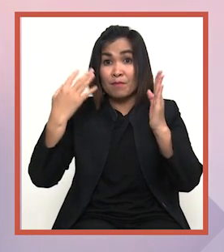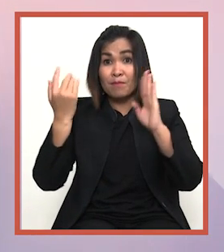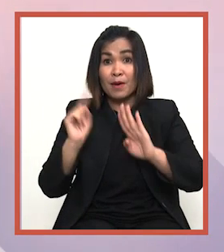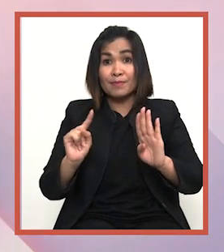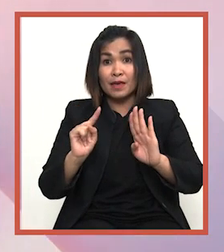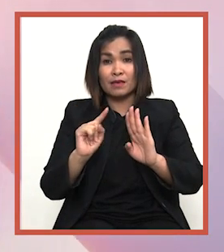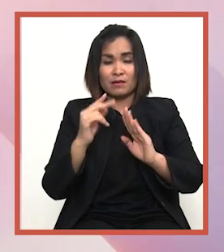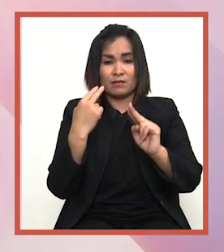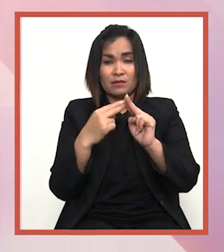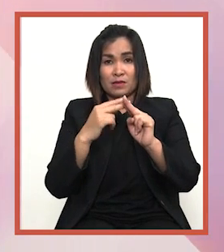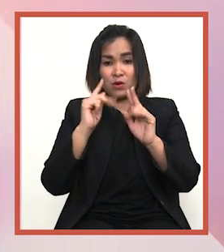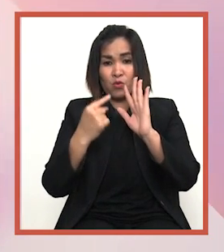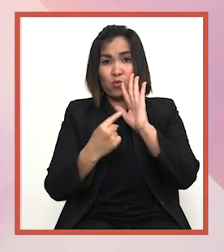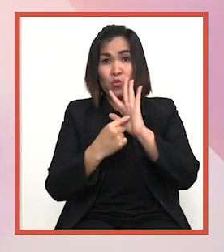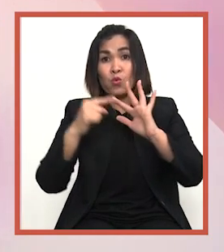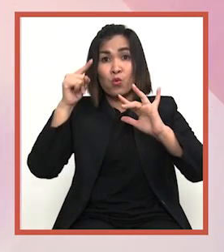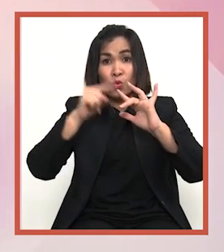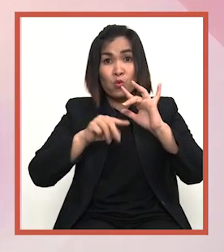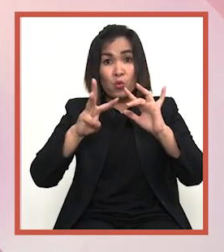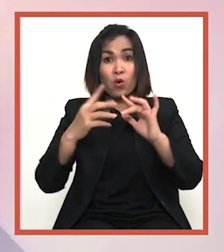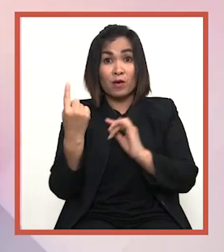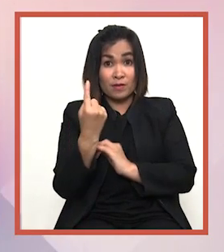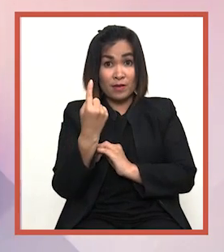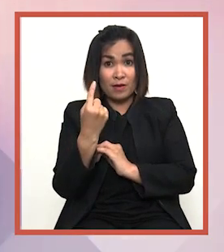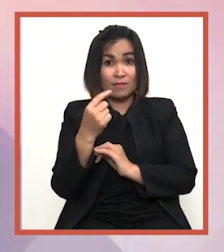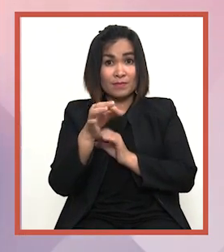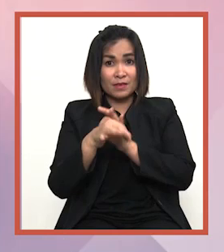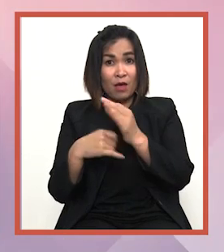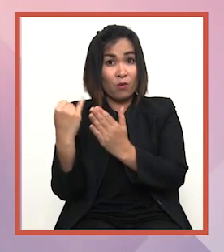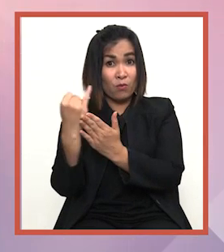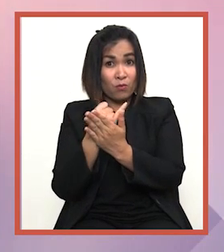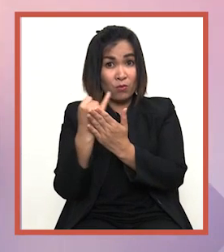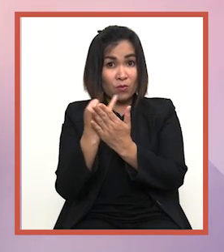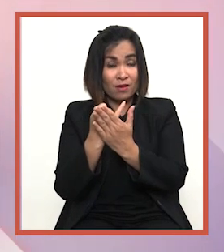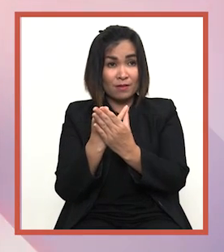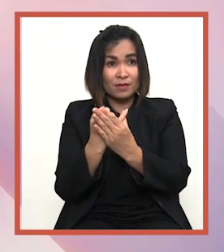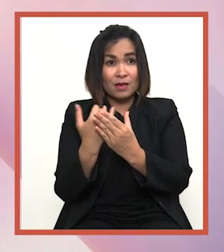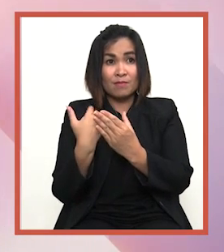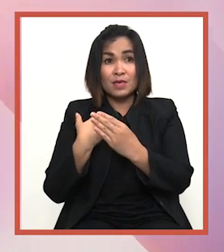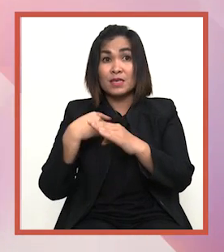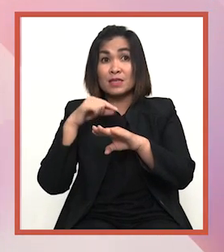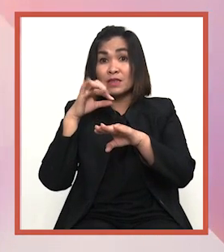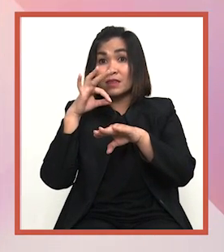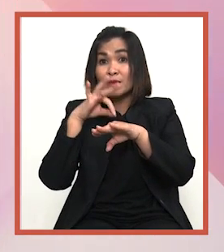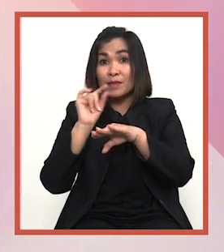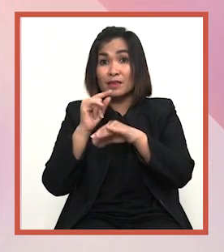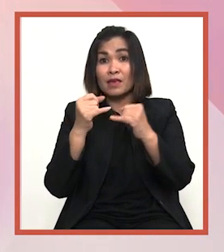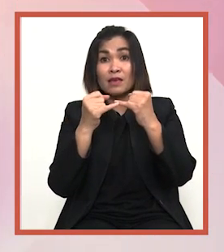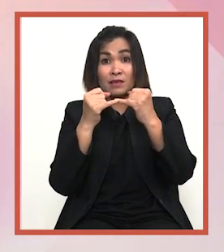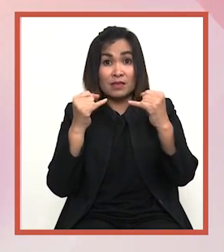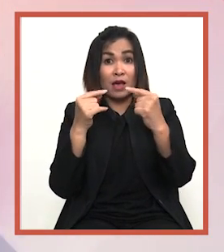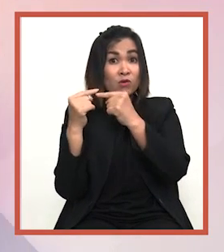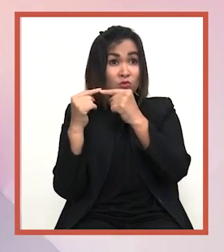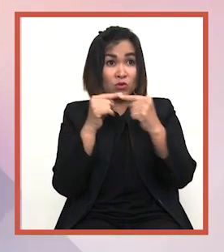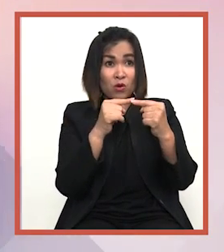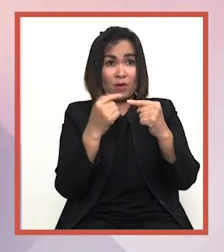ในการแทนเขียนแทนรูปสวิตช์ที่เราจะวาดแทนเข้าไปในแบบนะครับแล้วก็ใช้จุดต่อสายนะครับแล้วก็จะมีโ